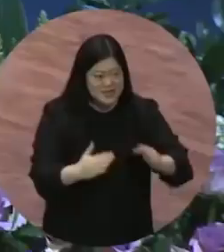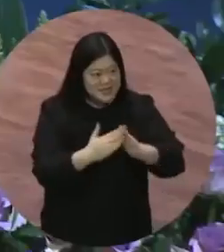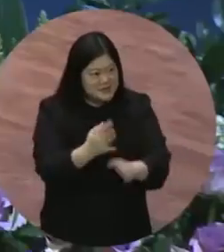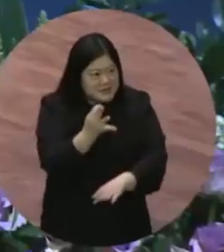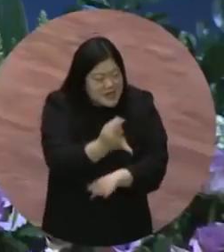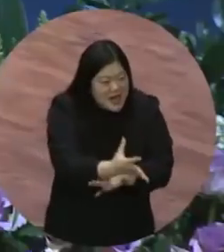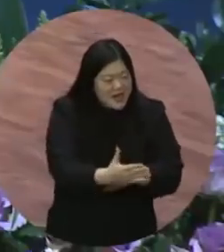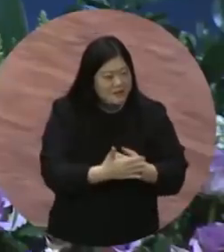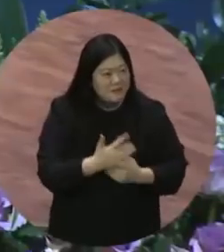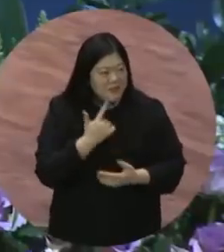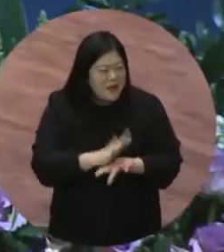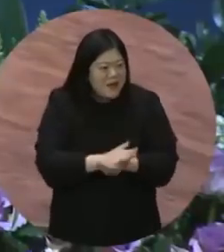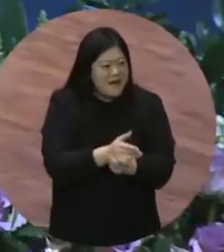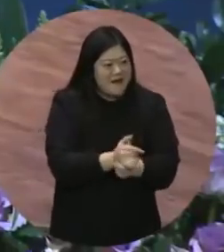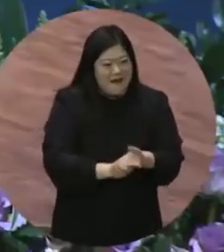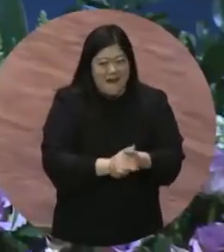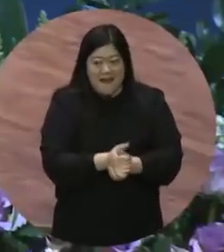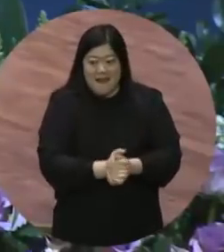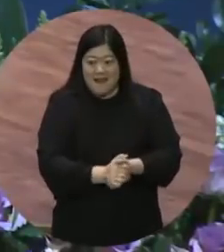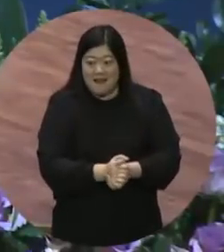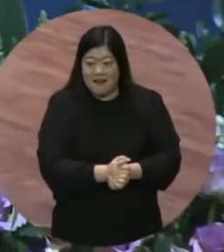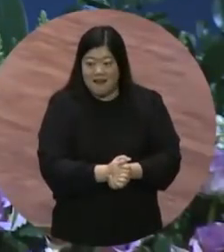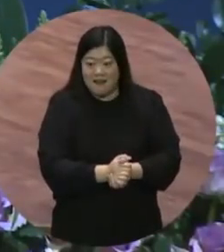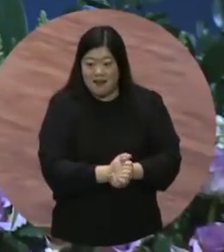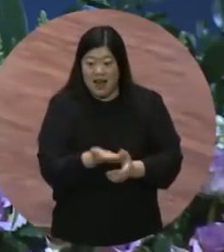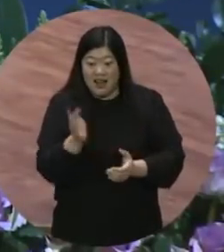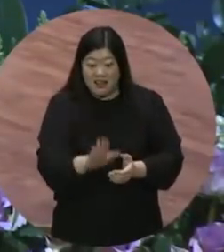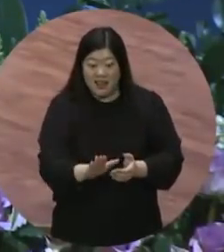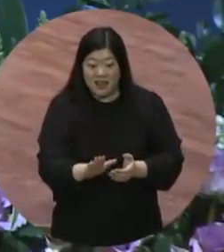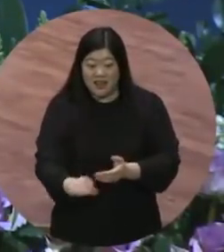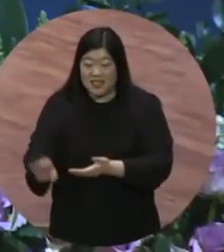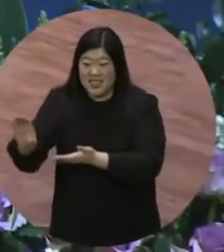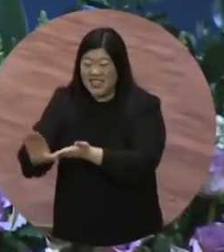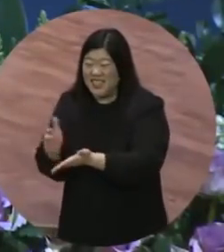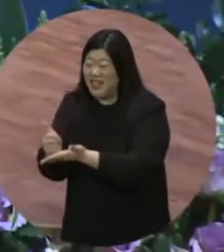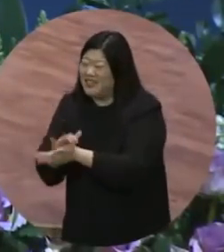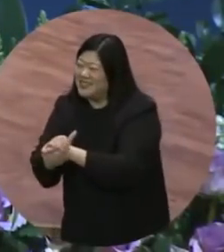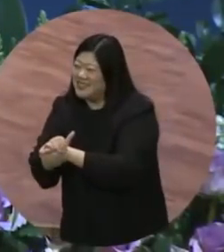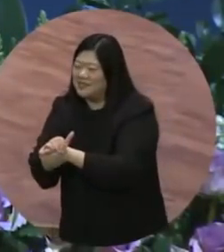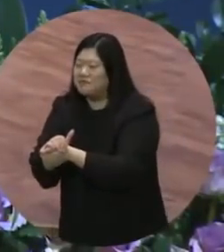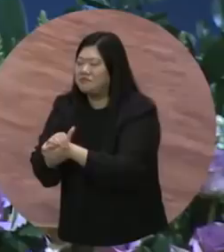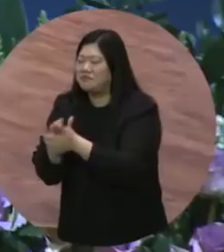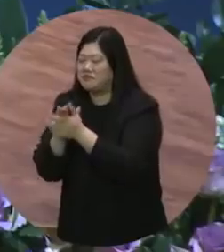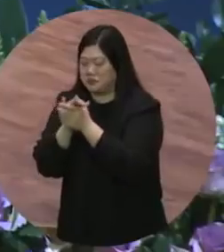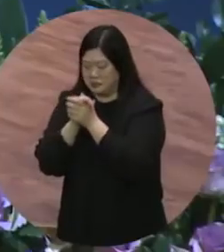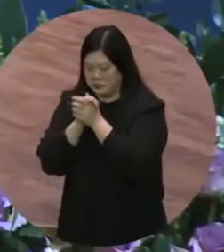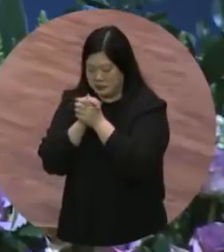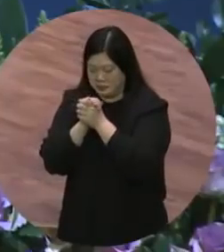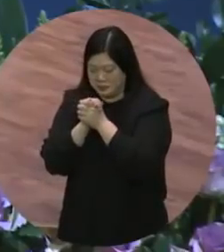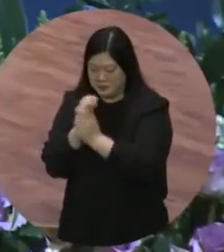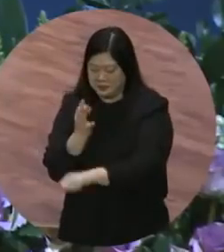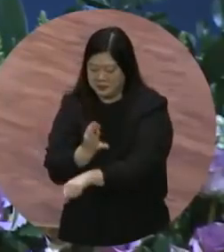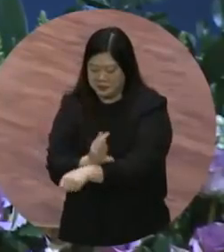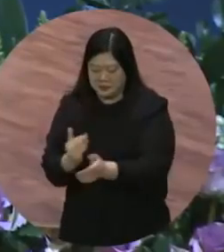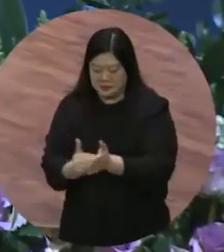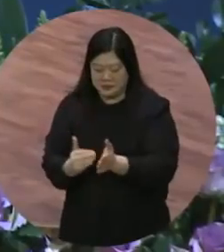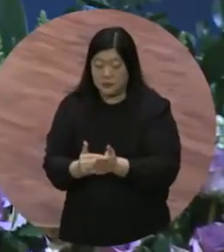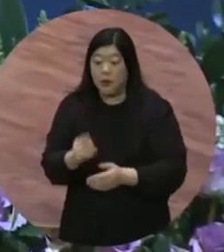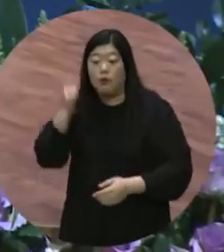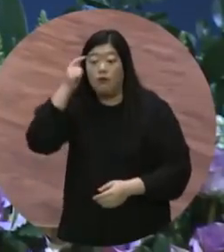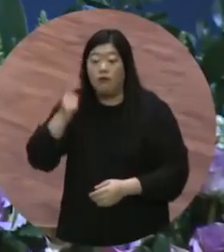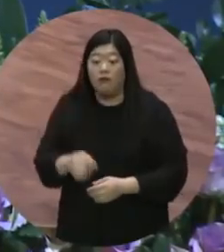대한 욕심이 있고 학업에 대한 욕심도 있는데 왜 그리스도를 알고자 하는 욕심이 없을까? 왜 성경 속에